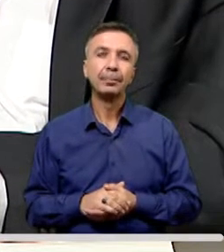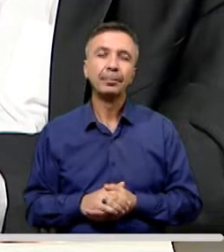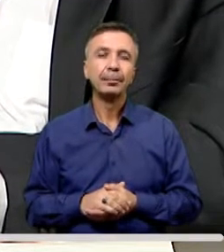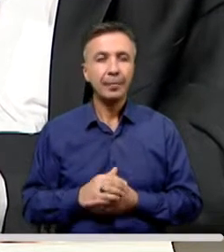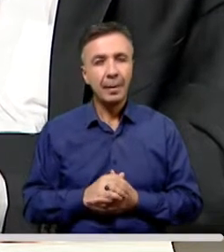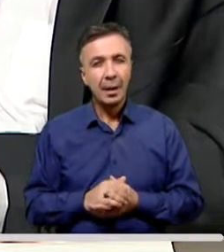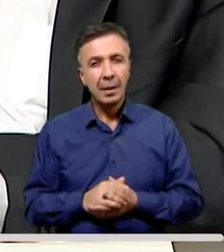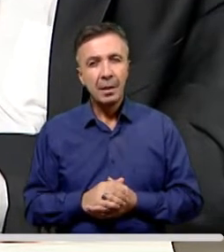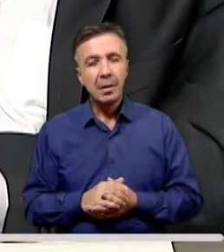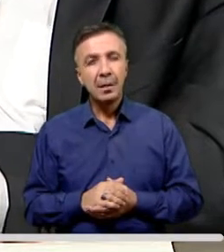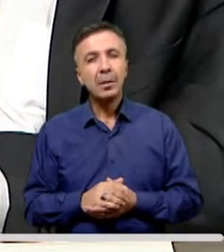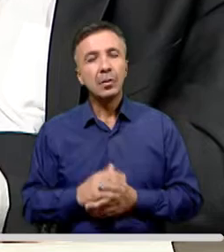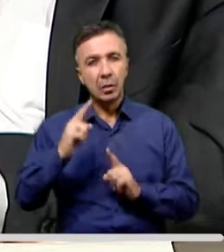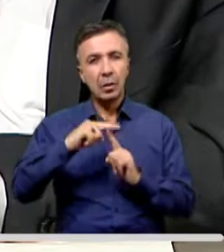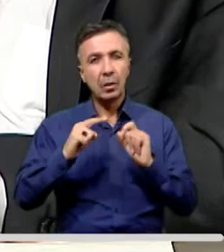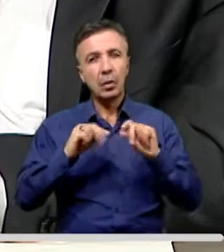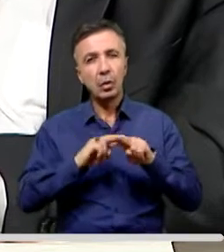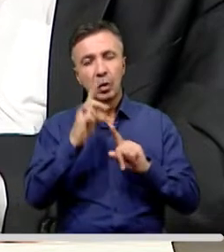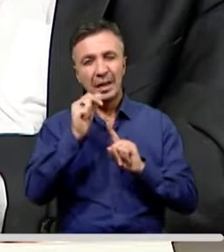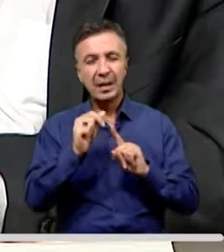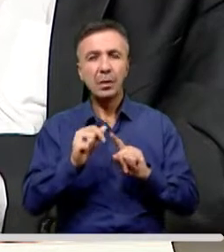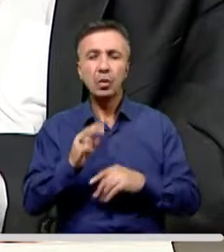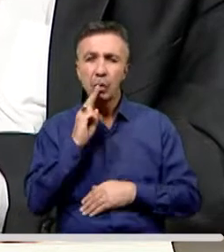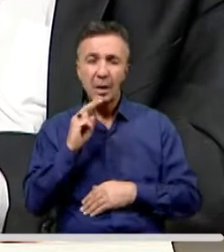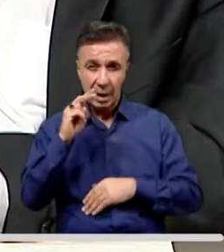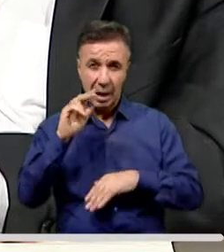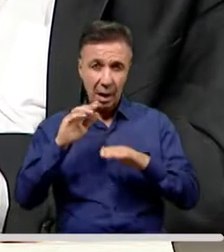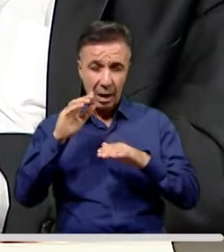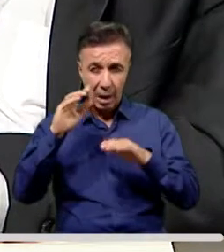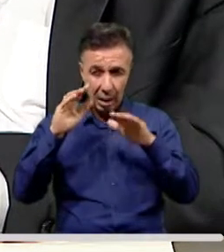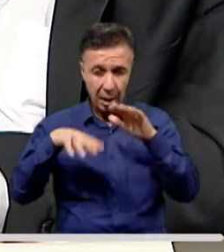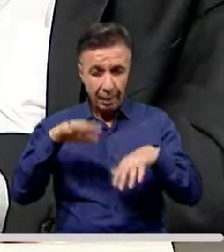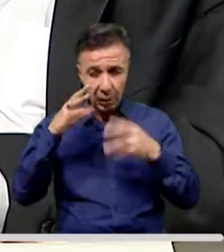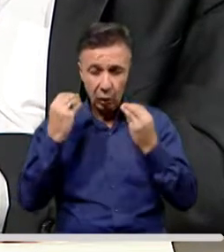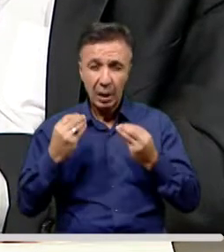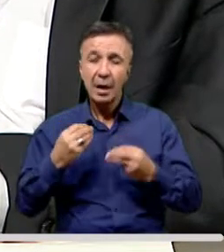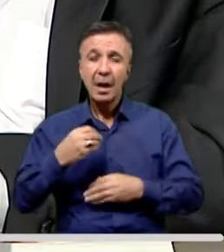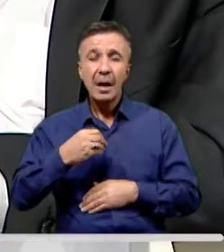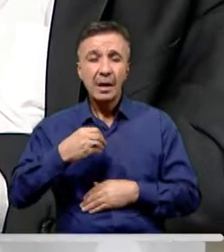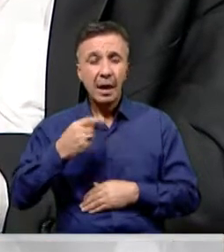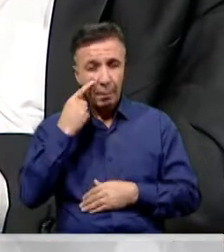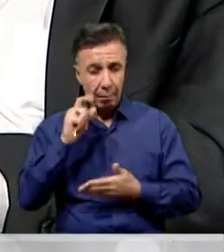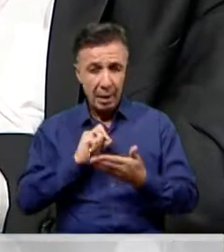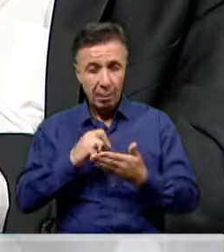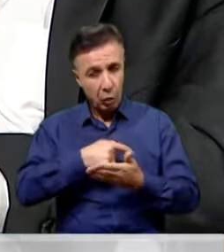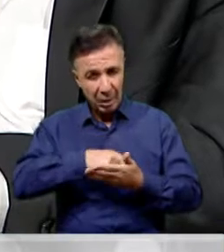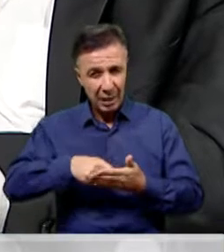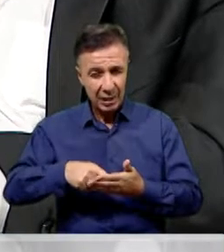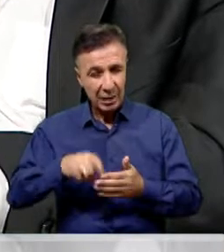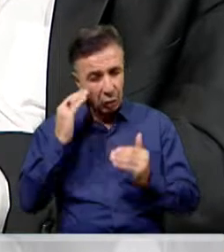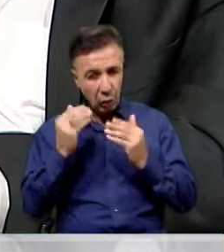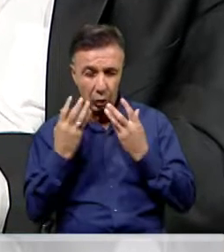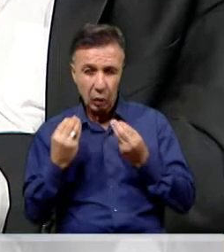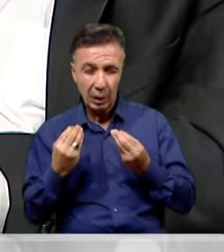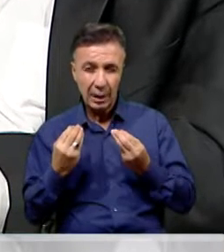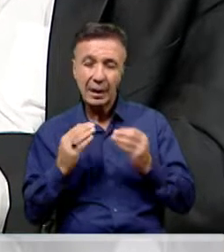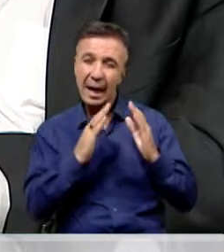Toki'nin son kampanyası olan memur maaşını Endeksli olarak Eee konut ya da arsa